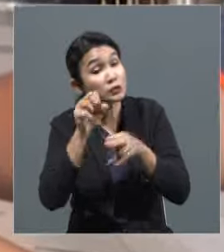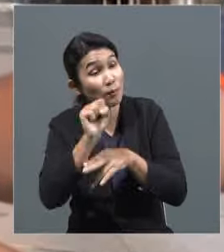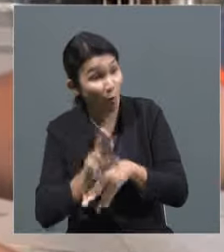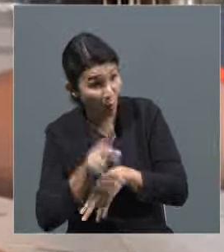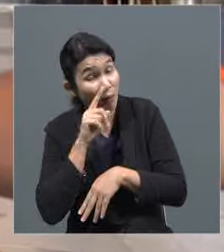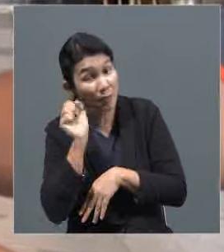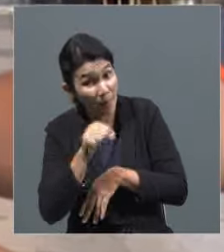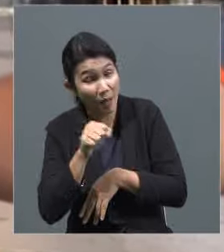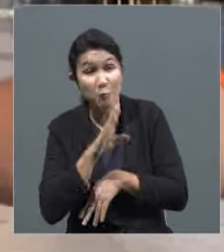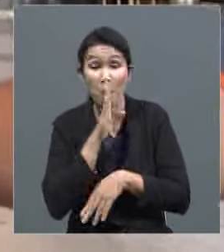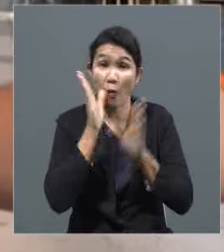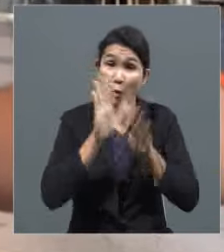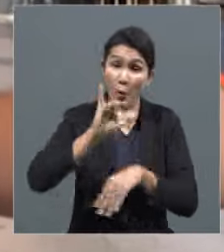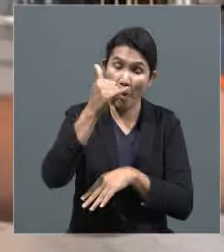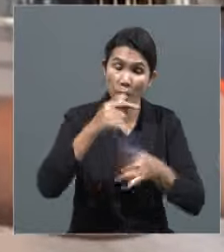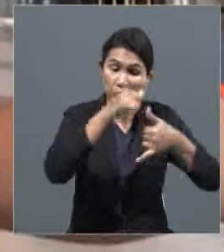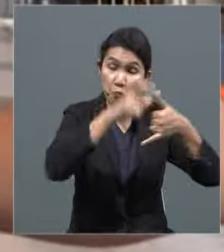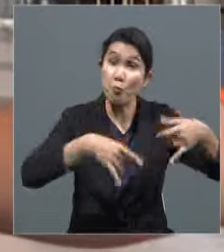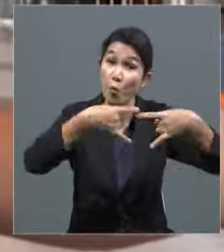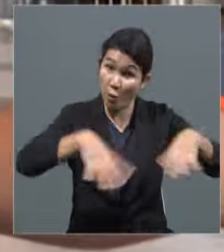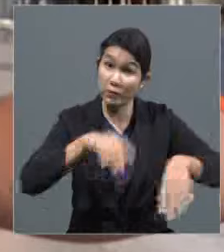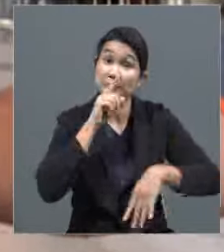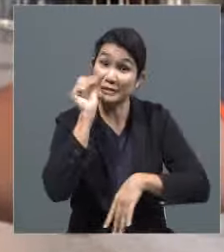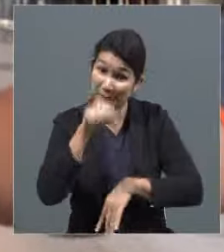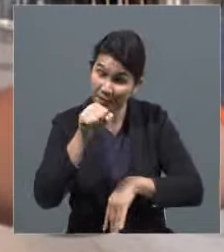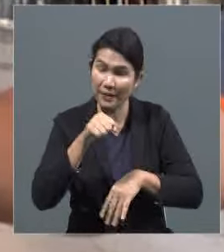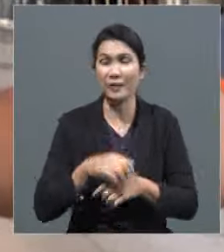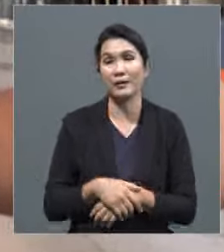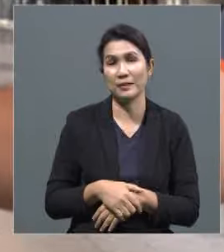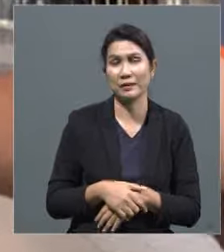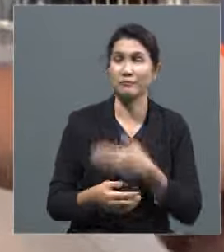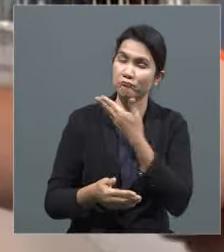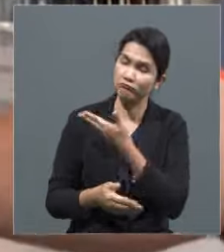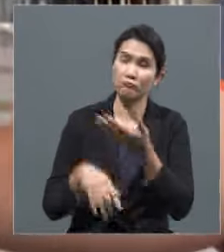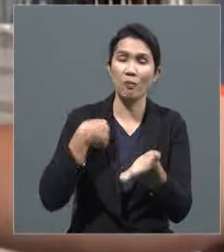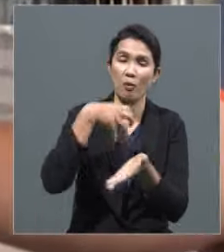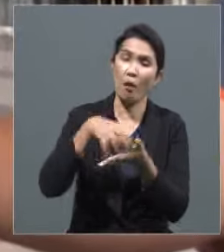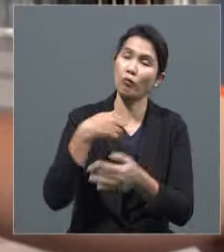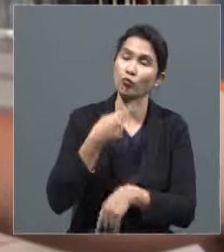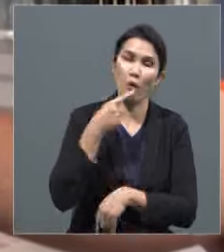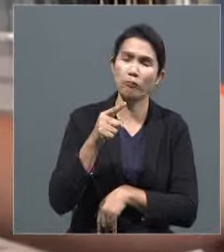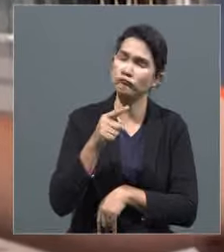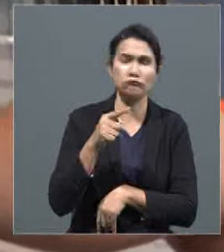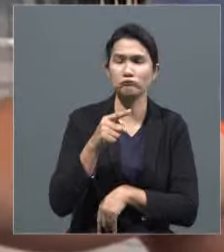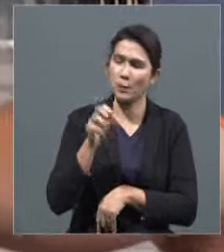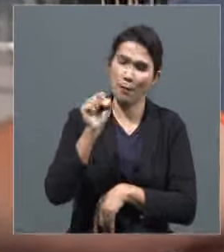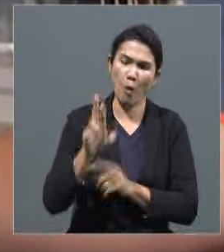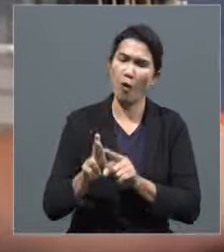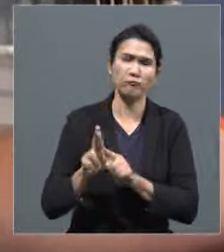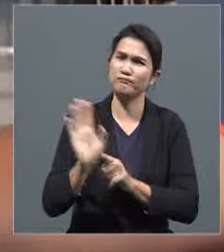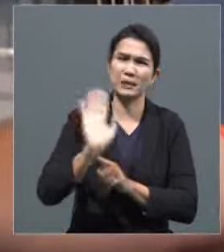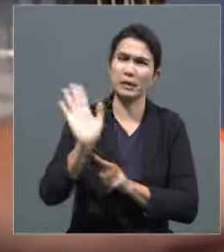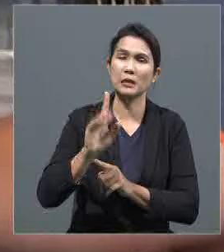กรณีที่บางคนเนี่ยคุณสมบัติไม่ผ่านเนี่ยใช่หรือไม่นะนายแพทย์พรหมมินทร์บอกว่าก็ไม่เชิงสำรองนะแต่ว่าทั้งหม